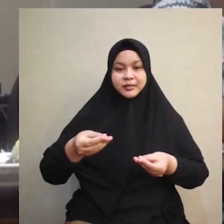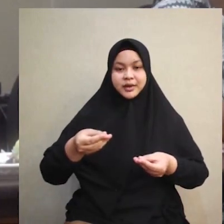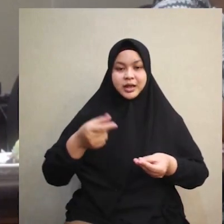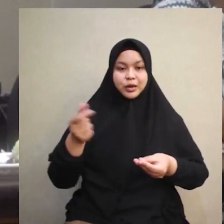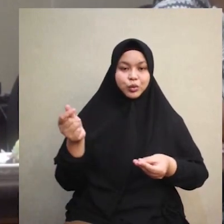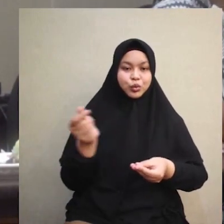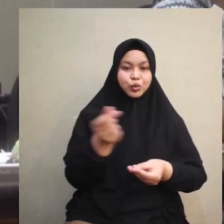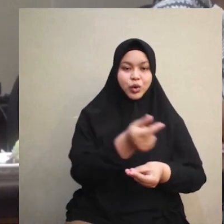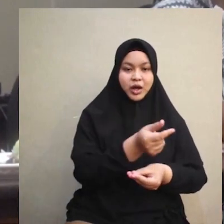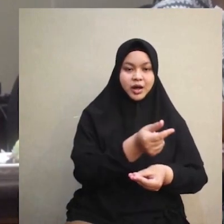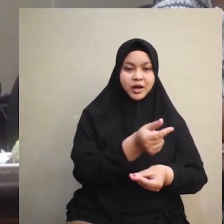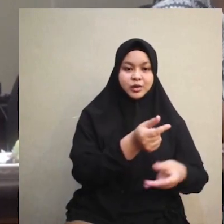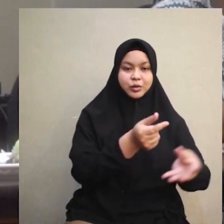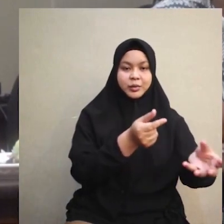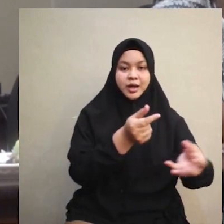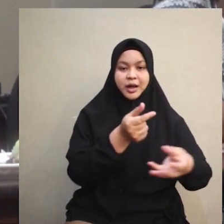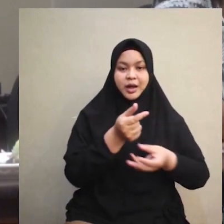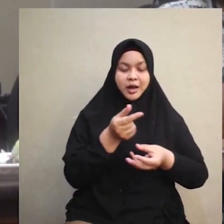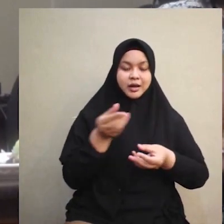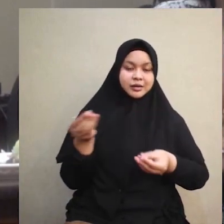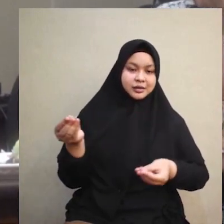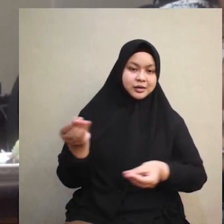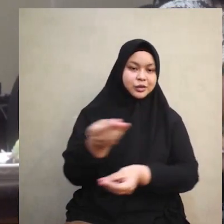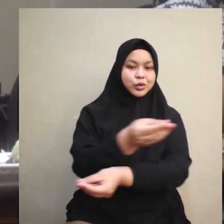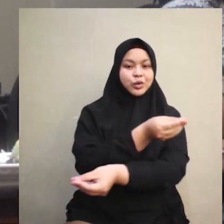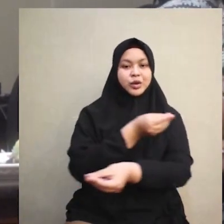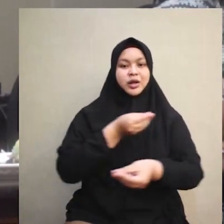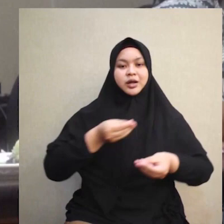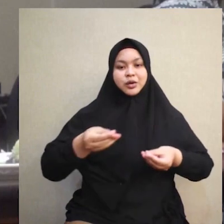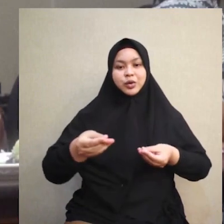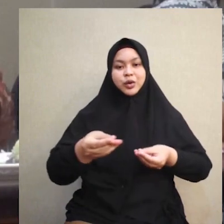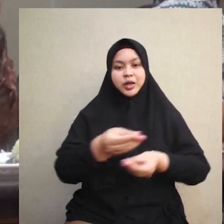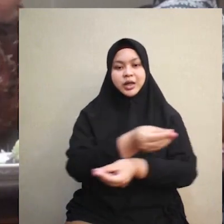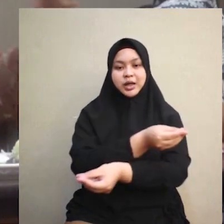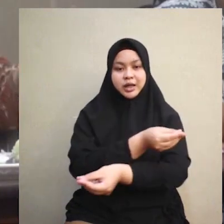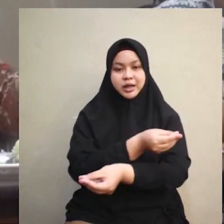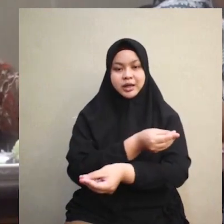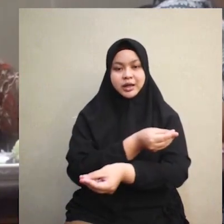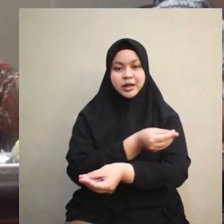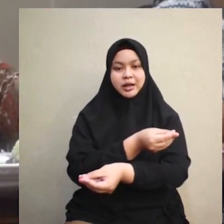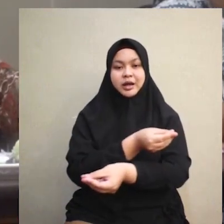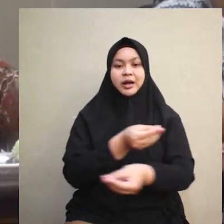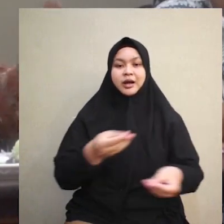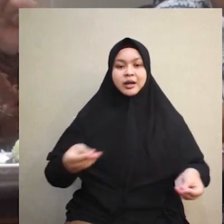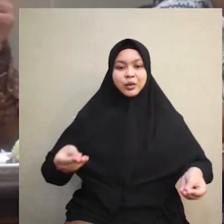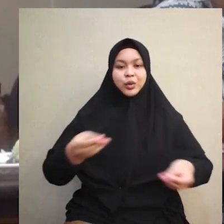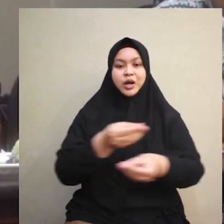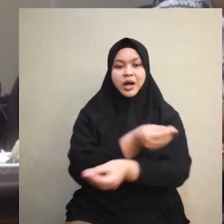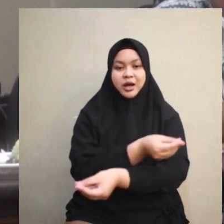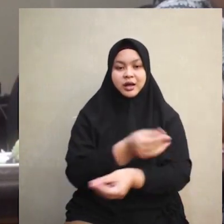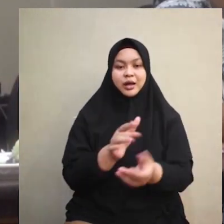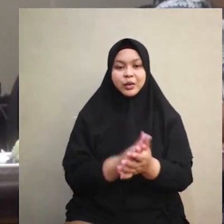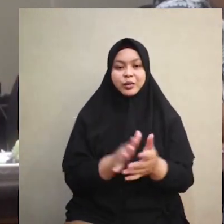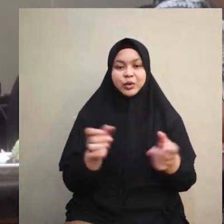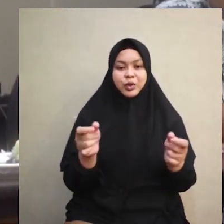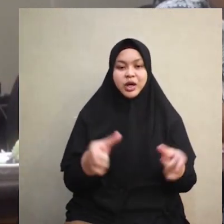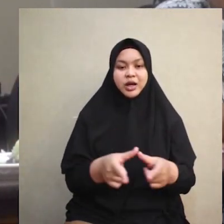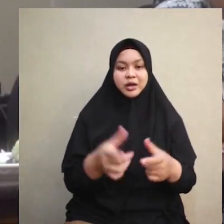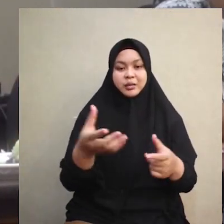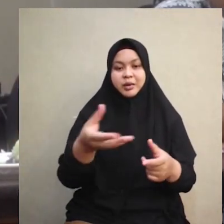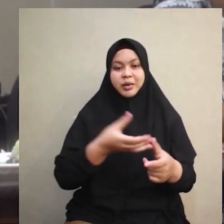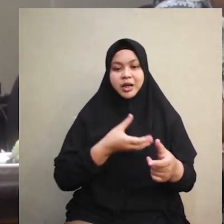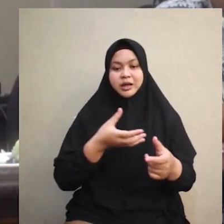ya kan jadi hak kita kalau misalkan pembelinya Penjualnya tidak kasih barangnya temen-temen kita semua akan ribut kan